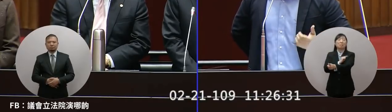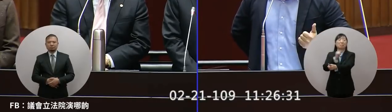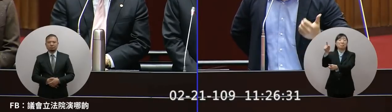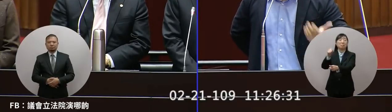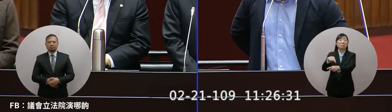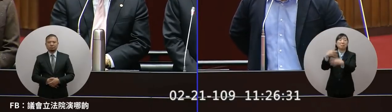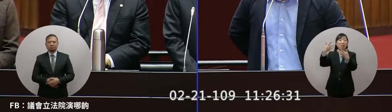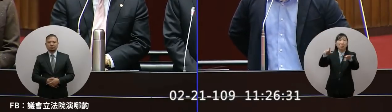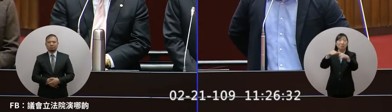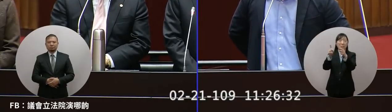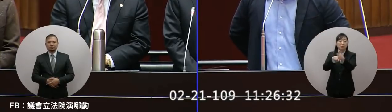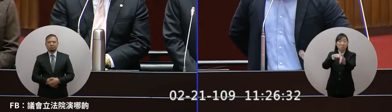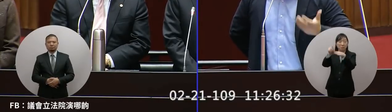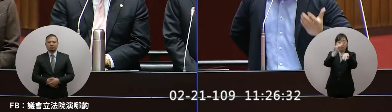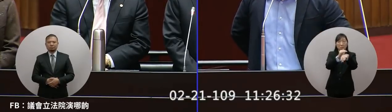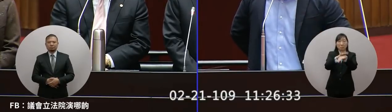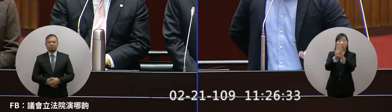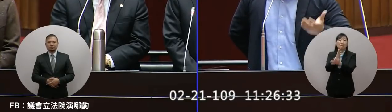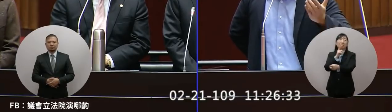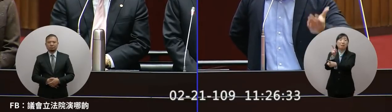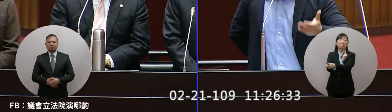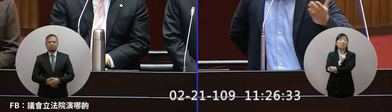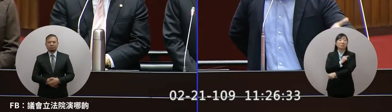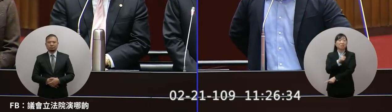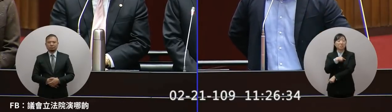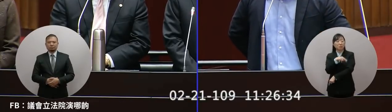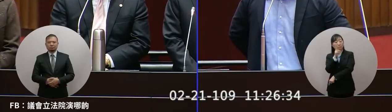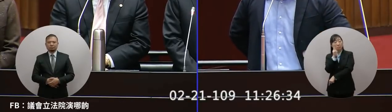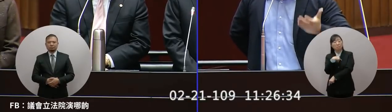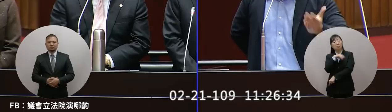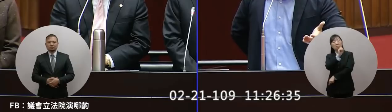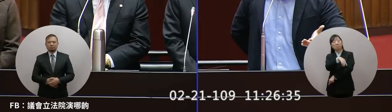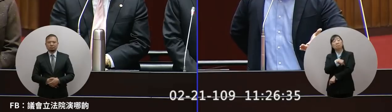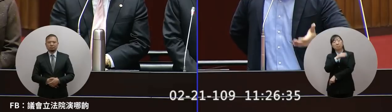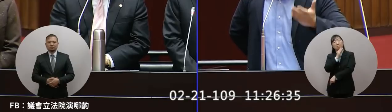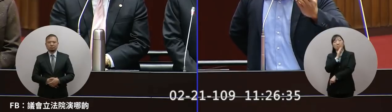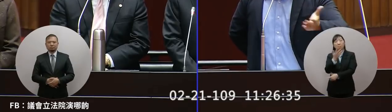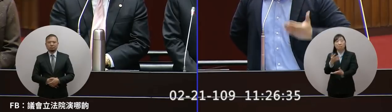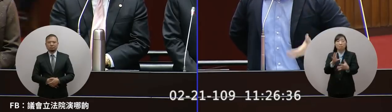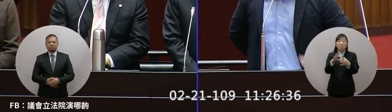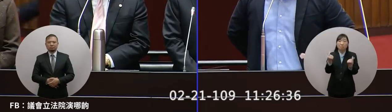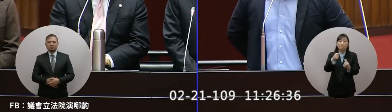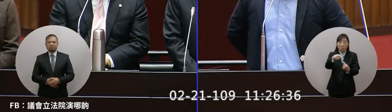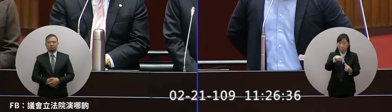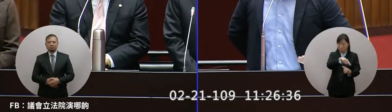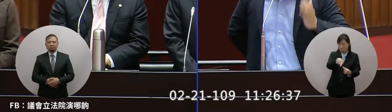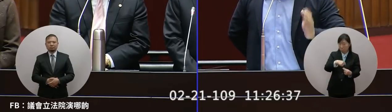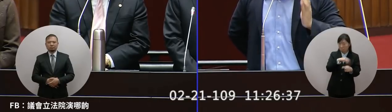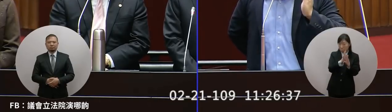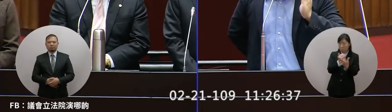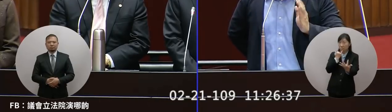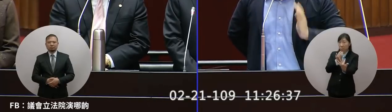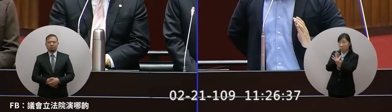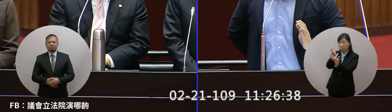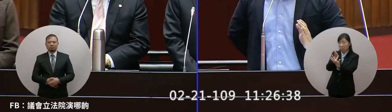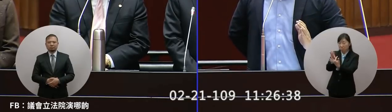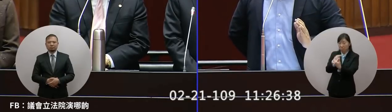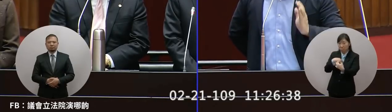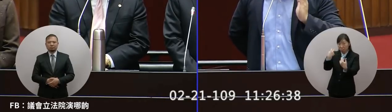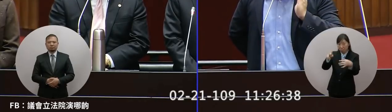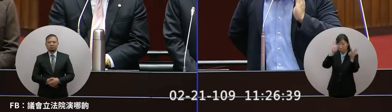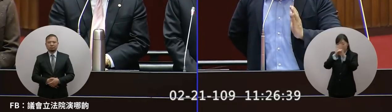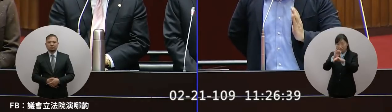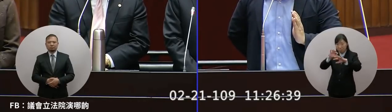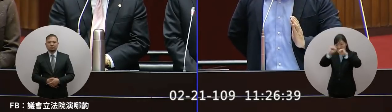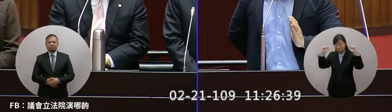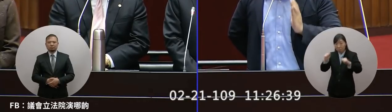台湾有这些专家呀，那是不是也可以在这个部分能够这个介入来调查？好，我们基本上